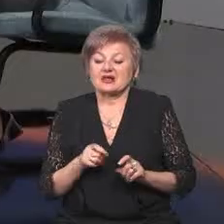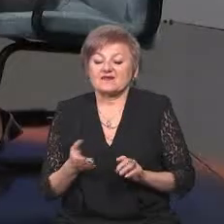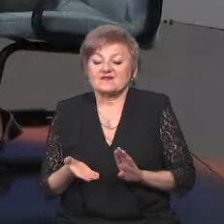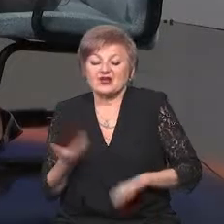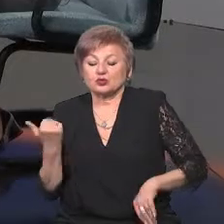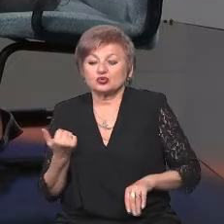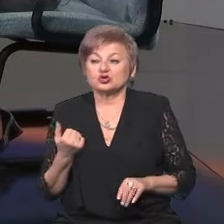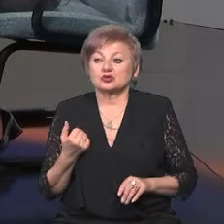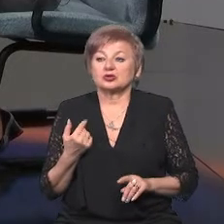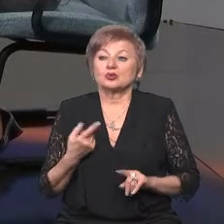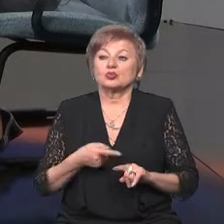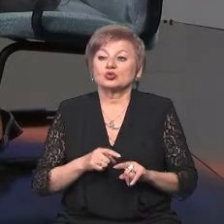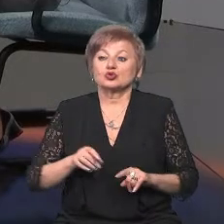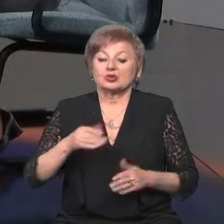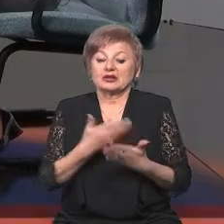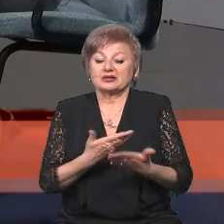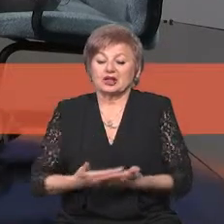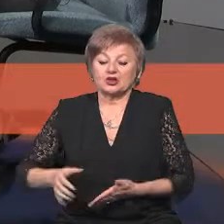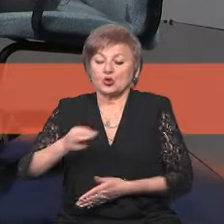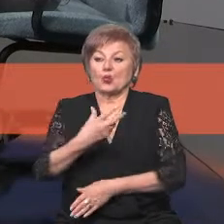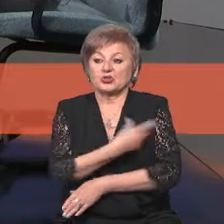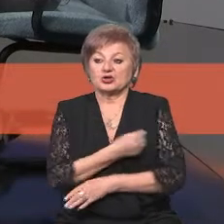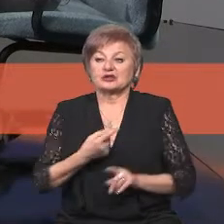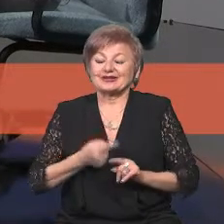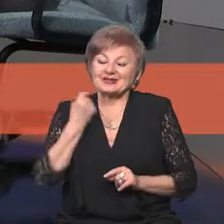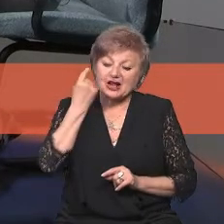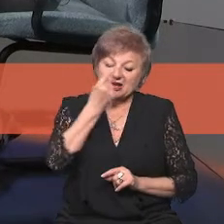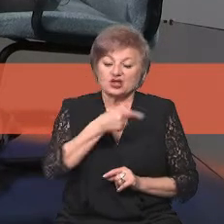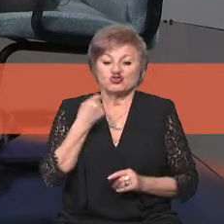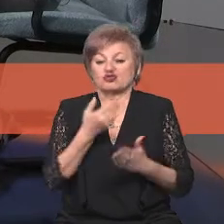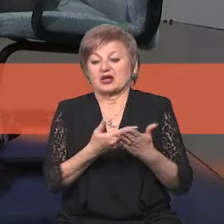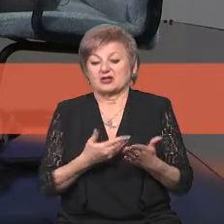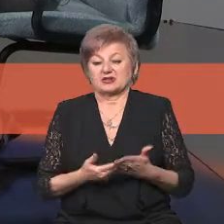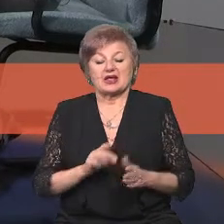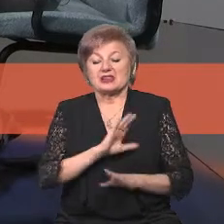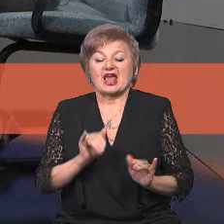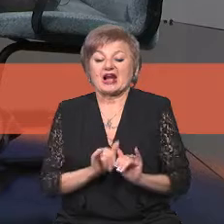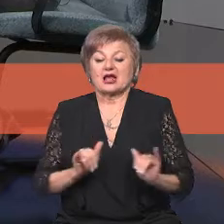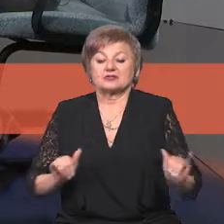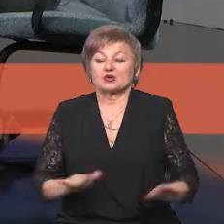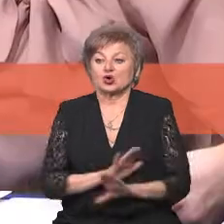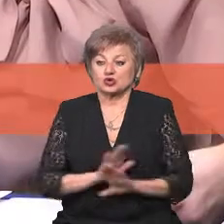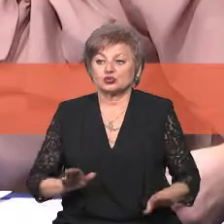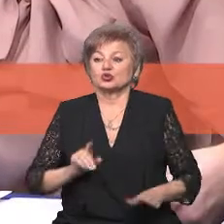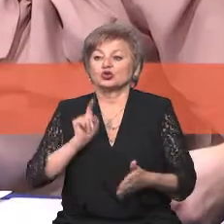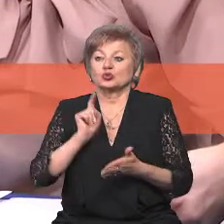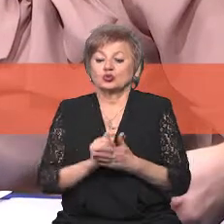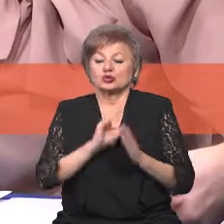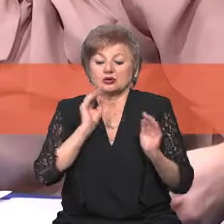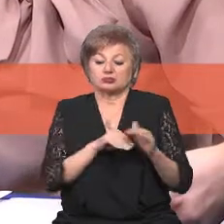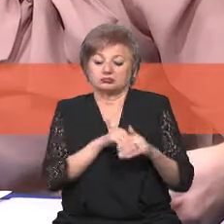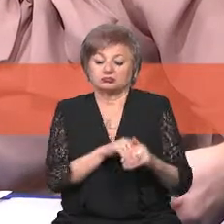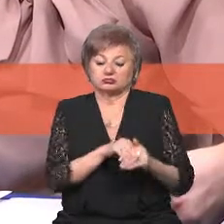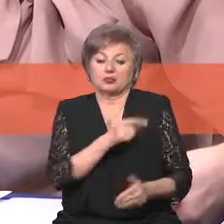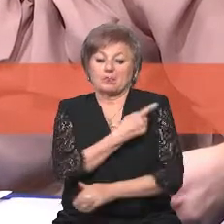тільки тому, що дані про щеплення – це є персональні дані, які не розповсюджуються, які повинні зберігатися тільки